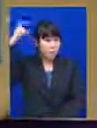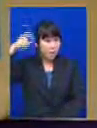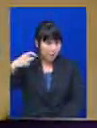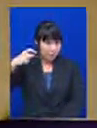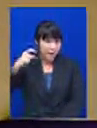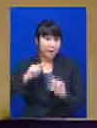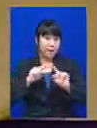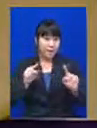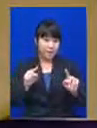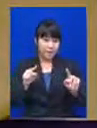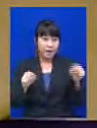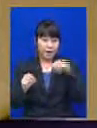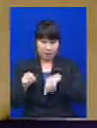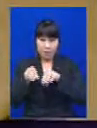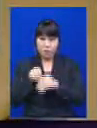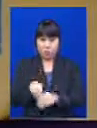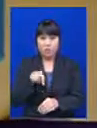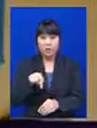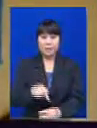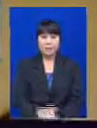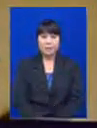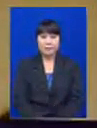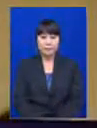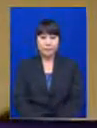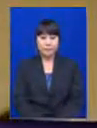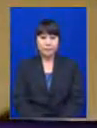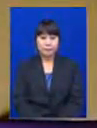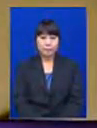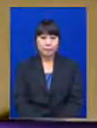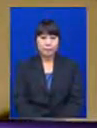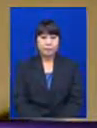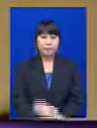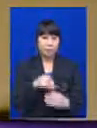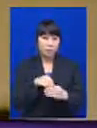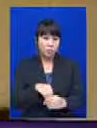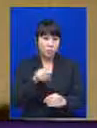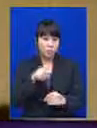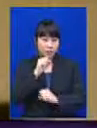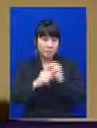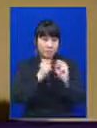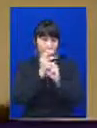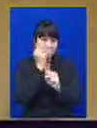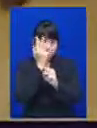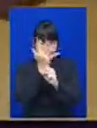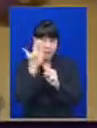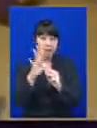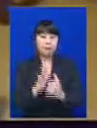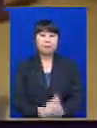มาอยู่ตรงมาอยู่ที่นี ่ท่าขี้เหล็ก ค่ะมาอยู่ที่นี่ได้4-5ปีแล้วค่ะ